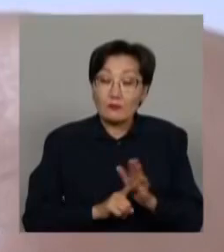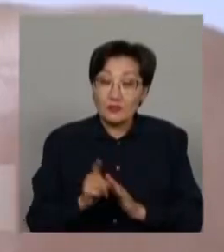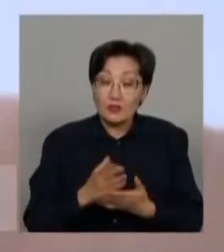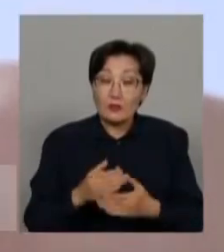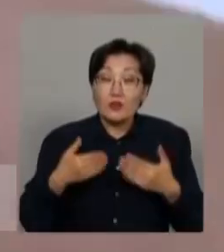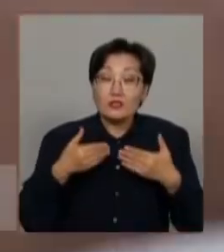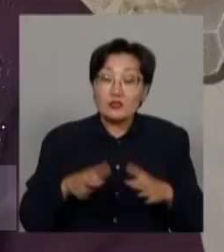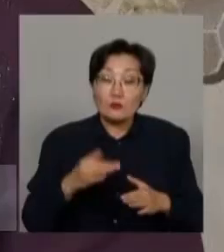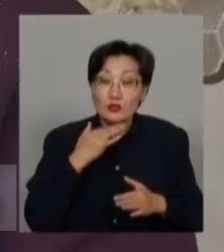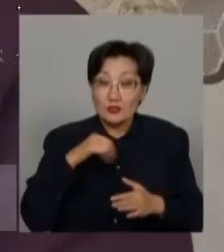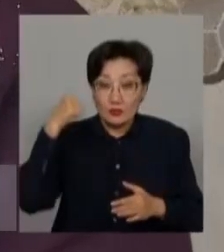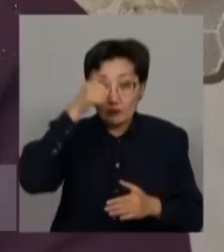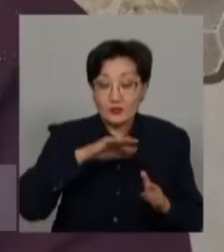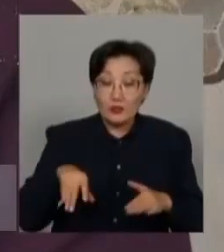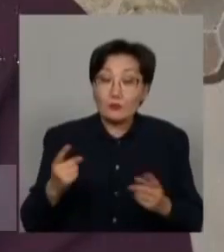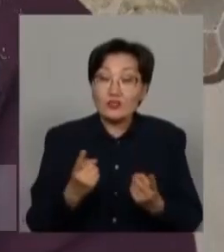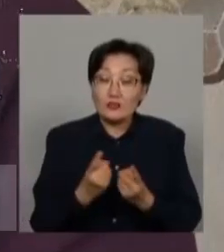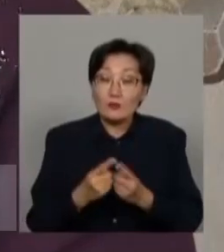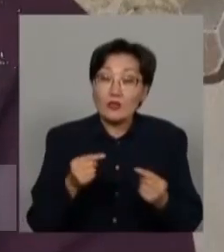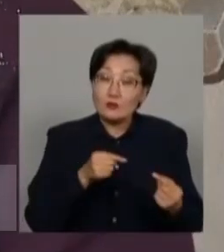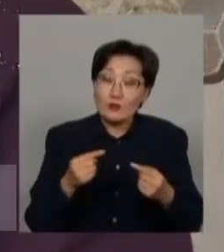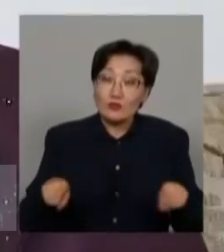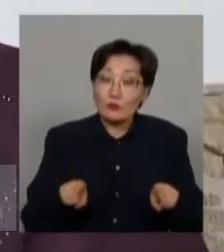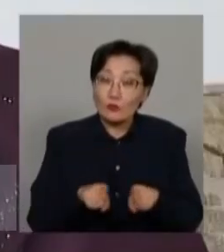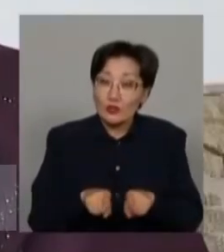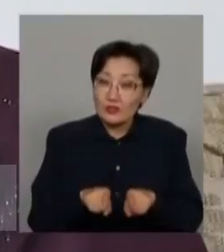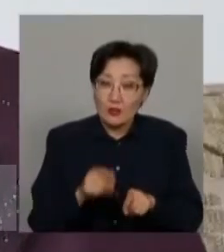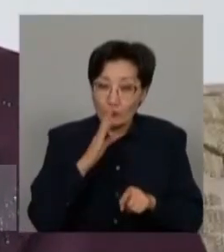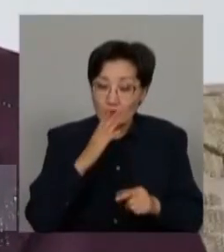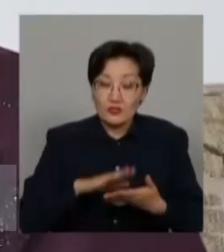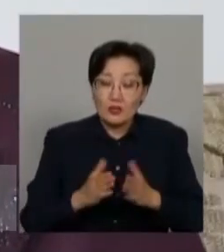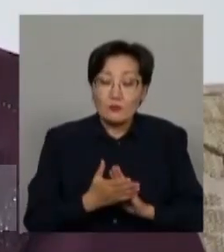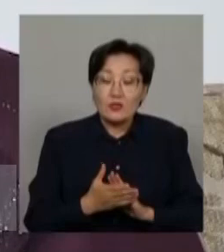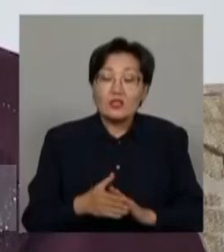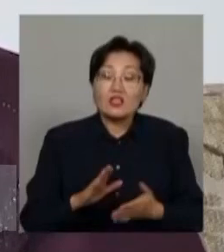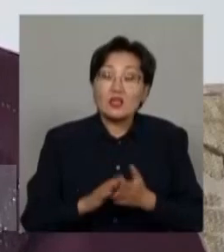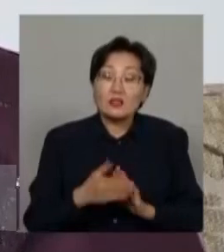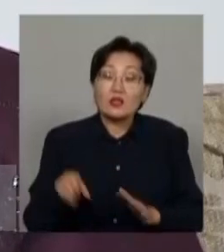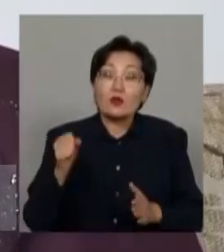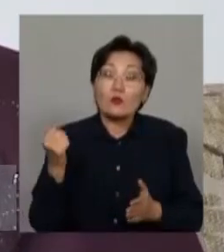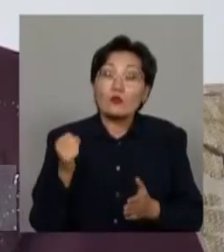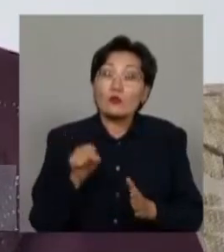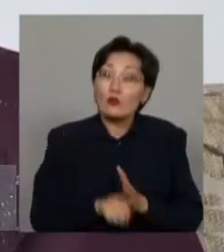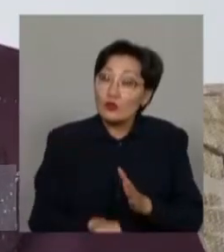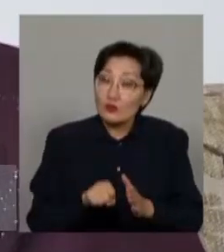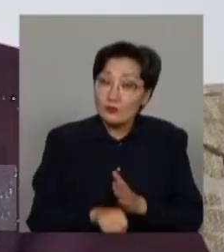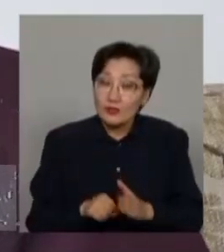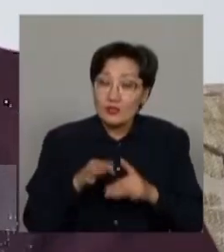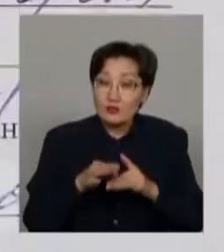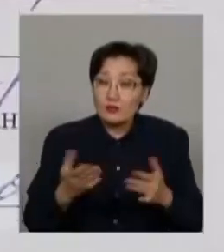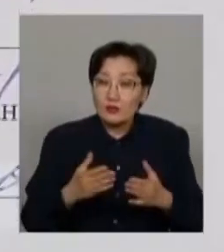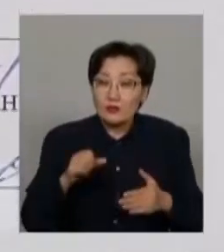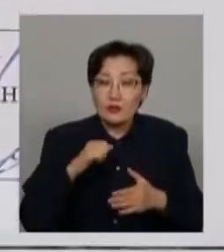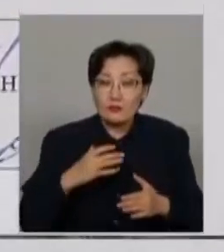Мектеп бітіргендеріне талай жыл өтсе де сыныптастардың бір-біріне бұлай өшігіп, жағдайды кісі өліміне дейін жеткізуіне не мәжбүр еткені әлі белгісіз.